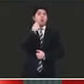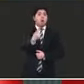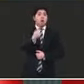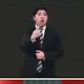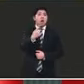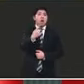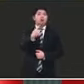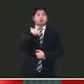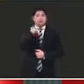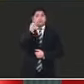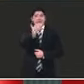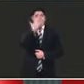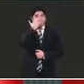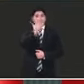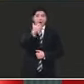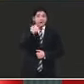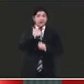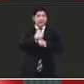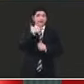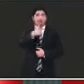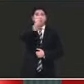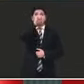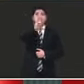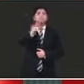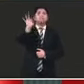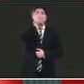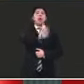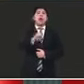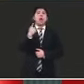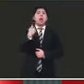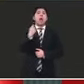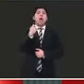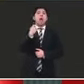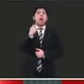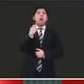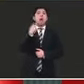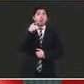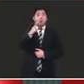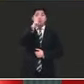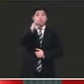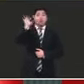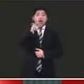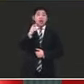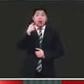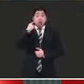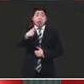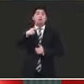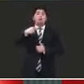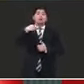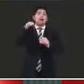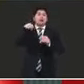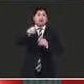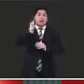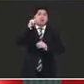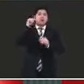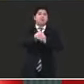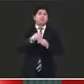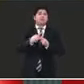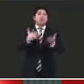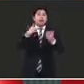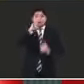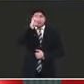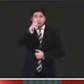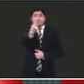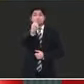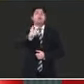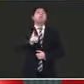istifade edebilecekleri 100 milyar liralık bir kredi kampanyası başlatıyoruz sadece